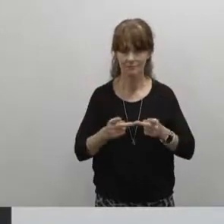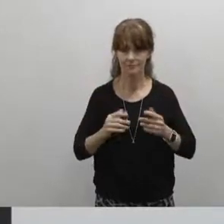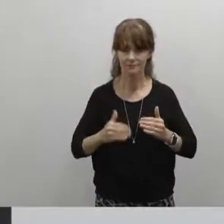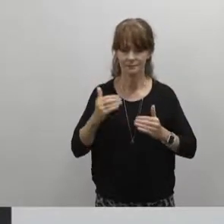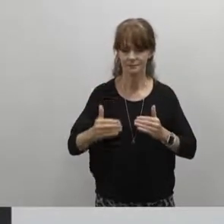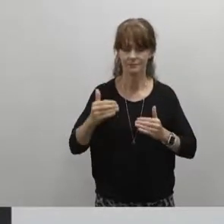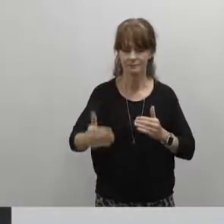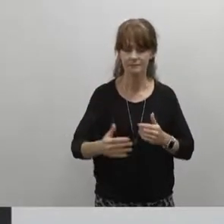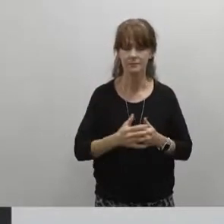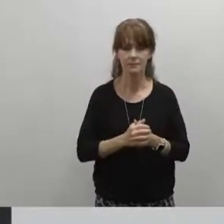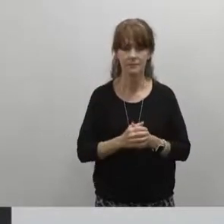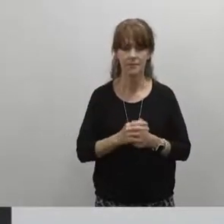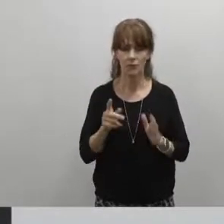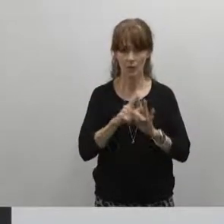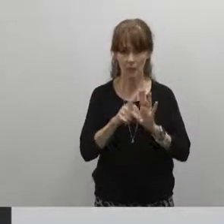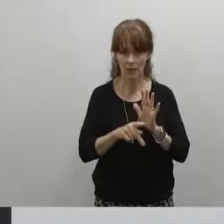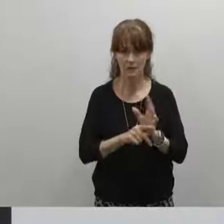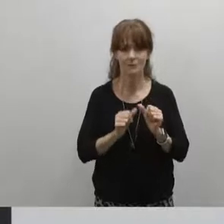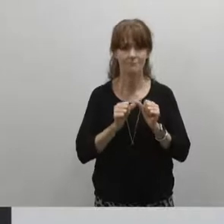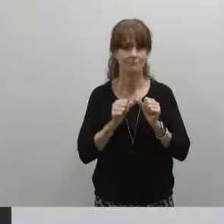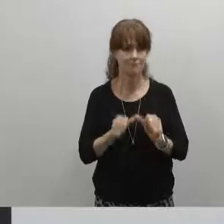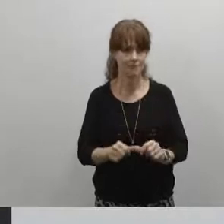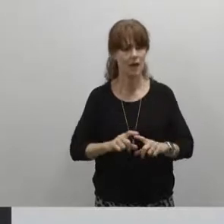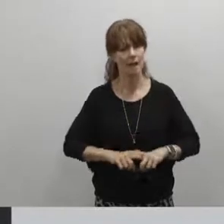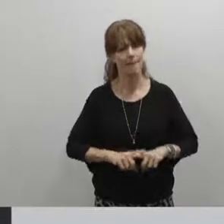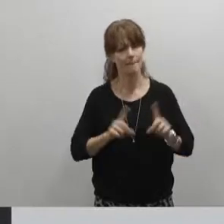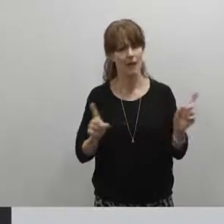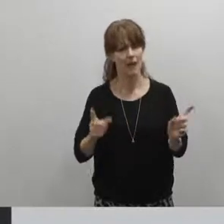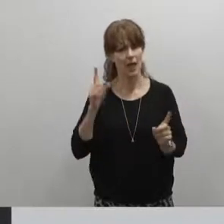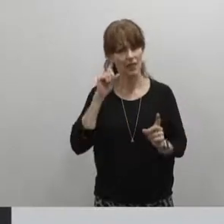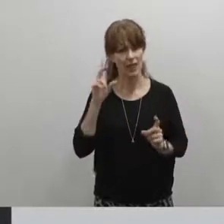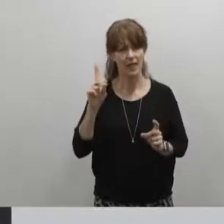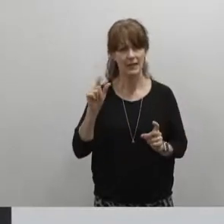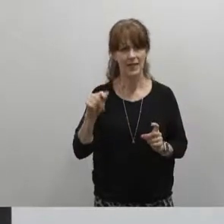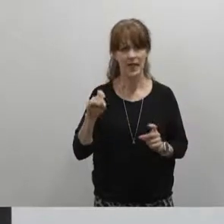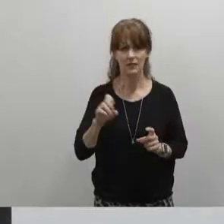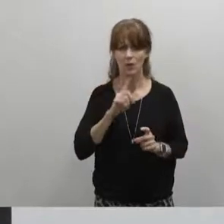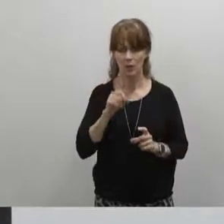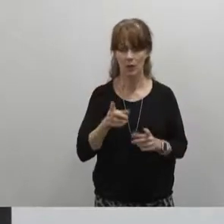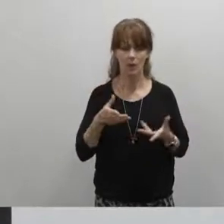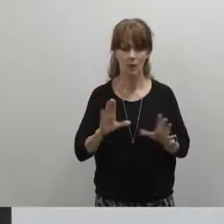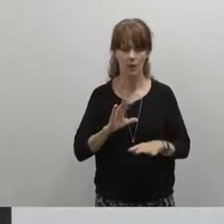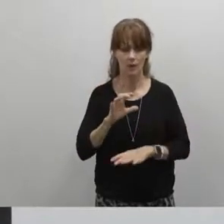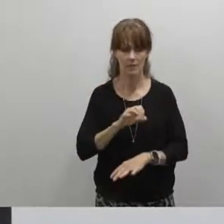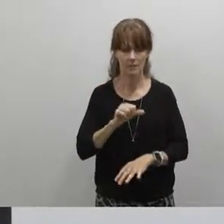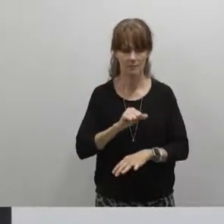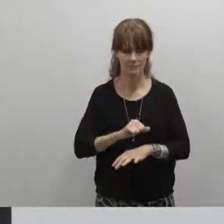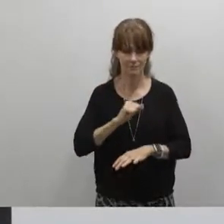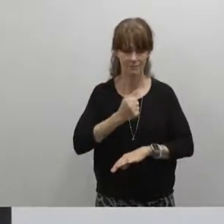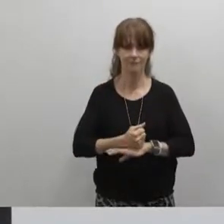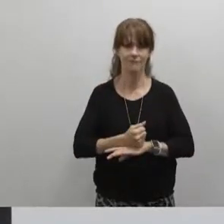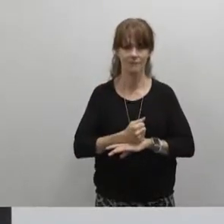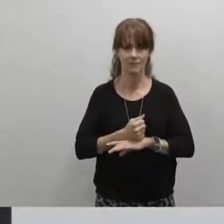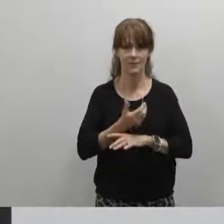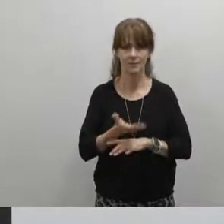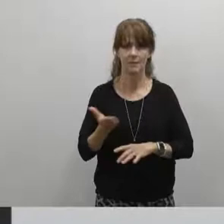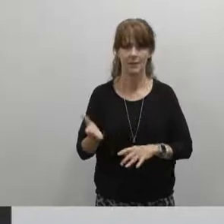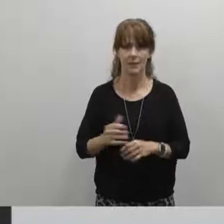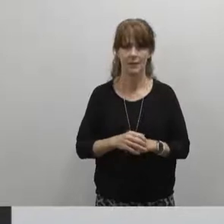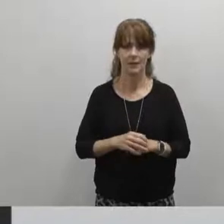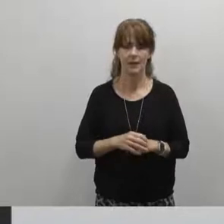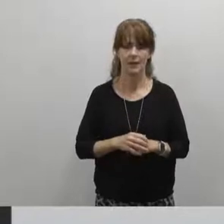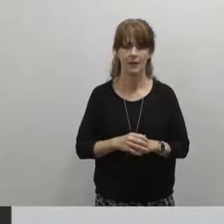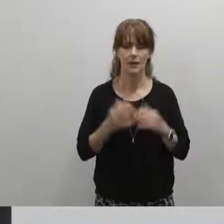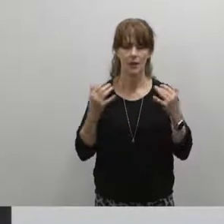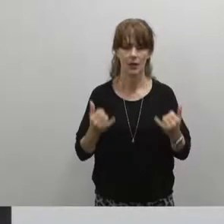អ្វី Quạt chẳng ở miền ca bằng ca chấp bắp nâng thuê sọp chấp bắp dạng trầm trừ. Quạt chẳng bàn ở miền ca bằng chế âm phí chấp